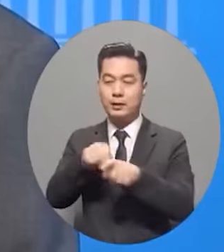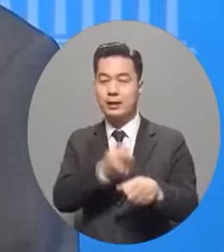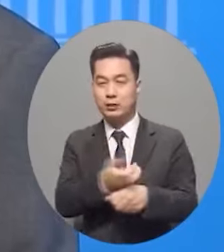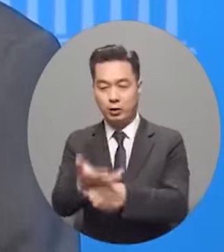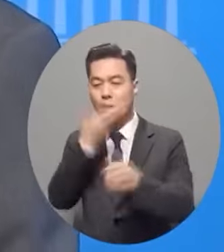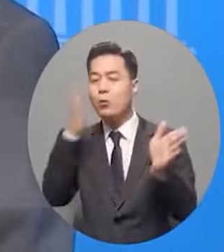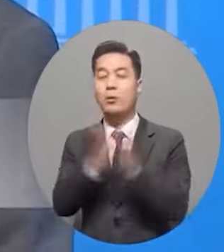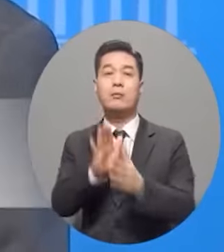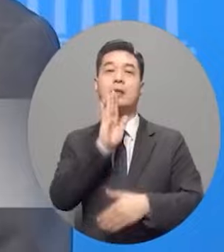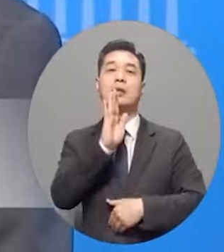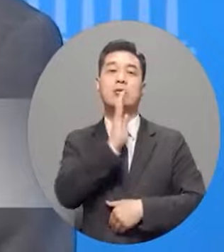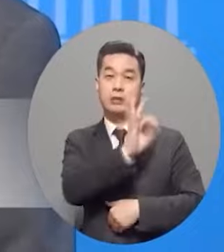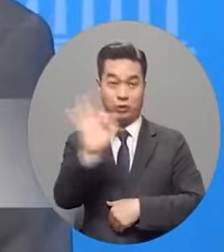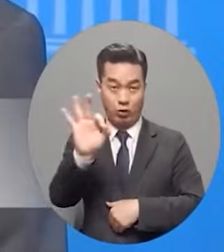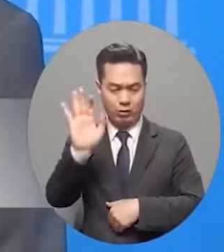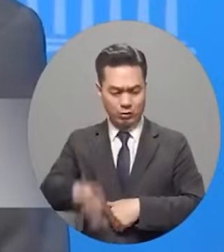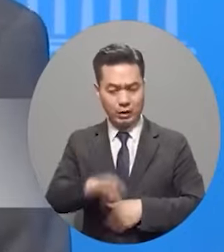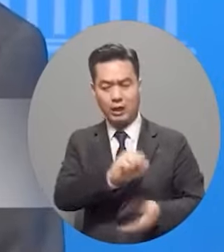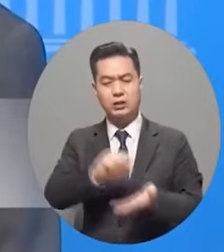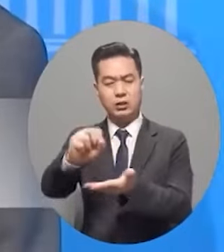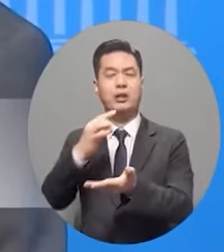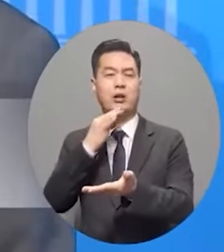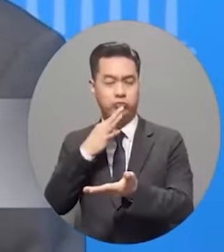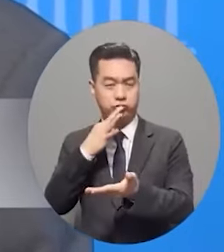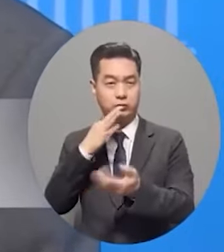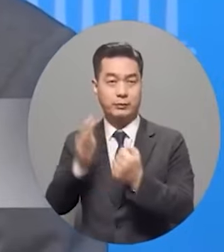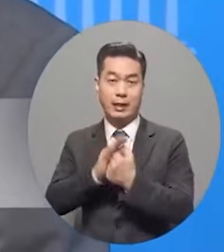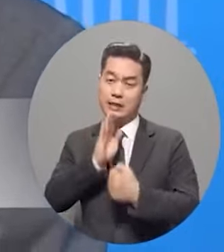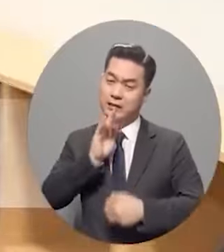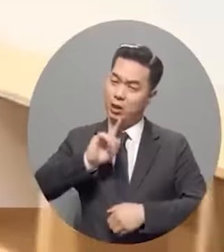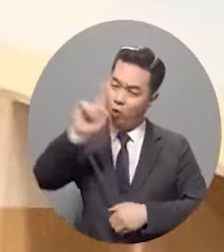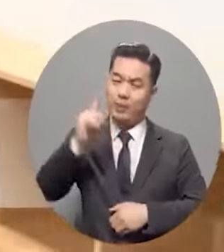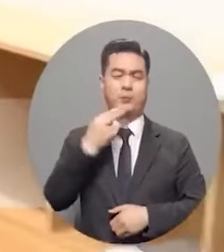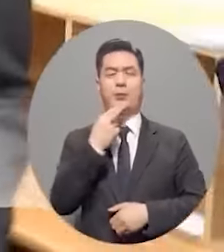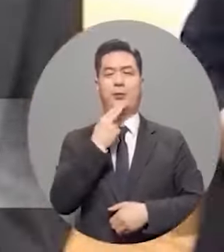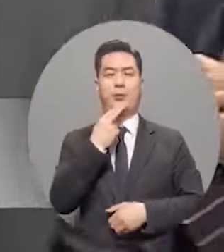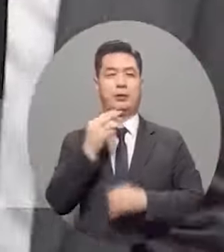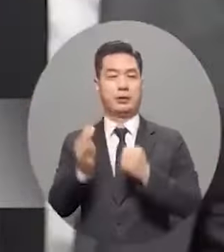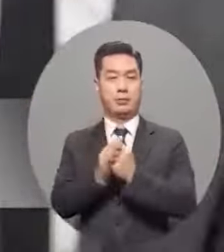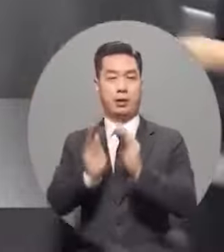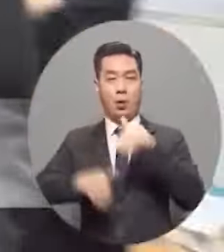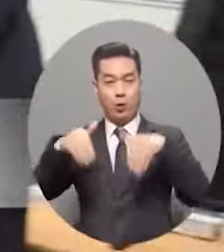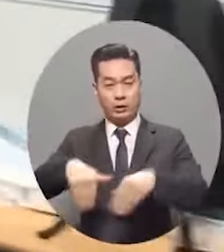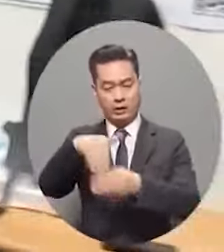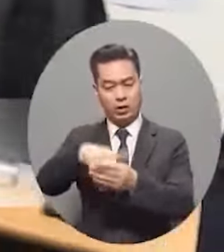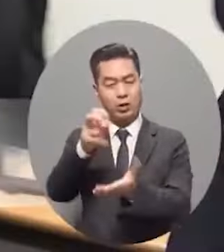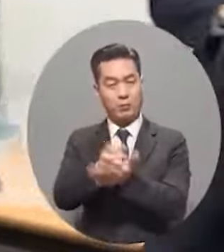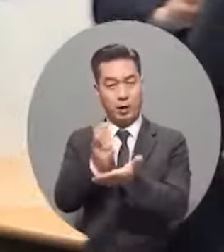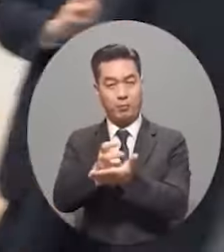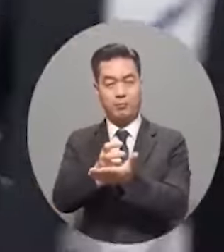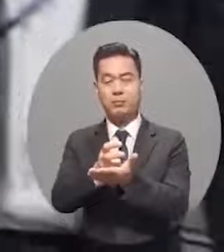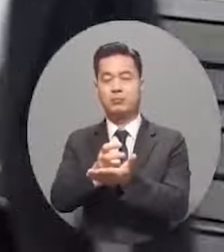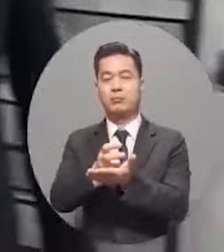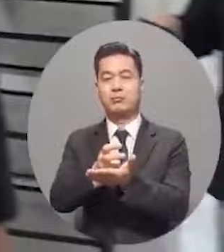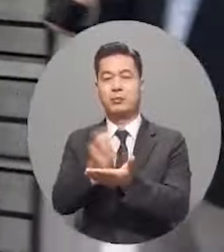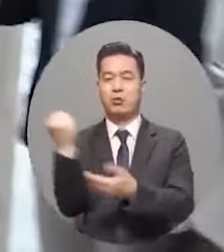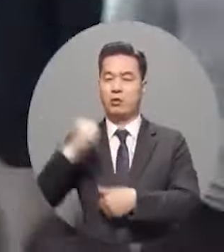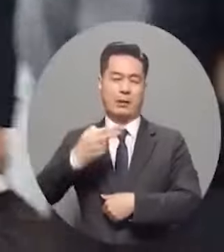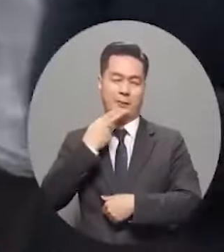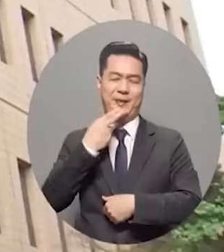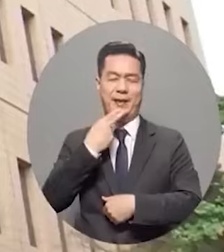다만 고발장이 전달됐을 뿐 실제 고발이 이루어지진 않았다며 공직선거법 위반 혐의는 무죄로 봤습니다.